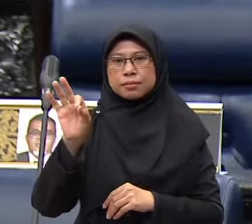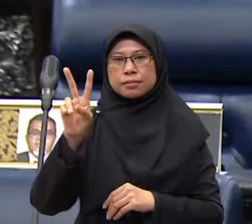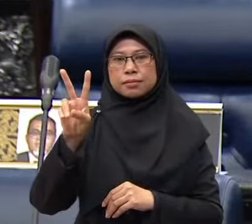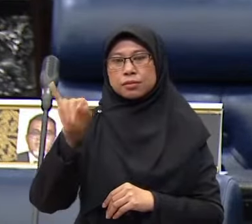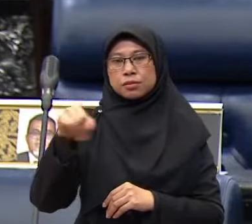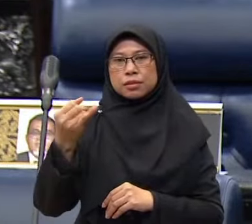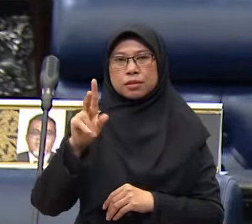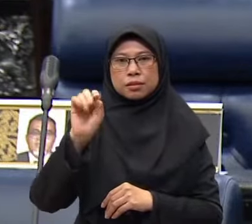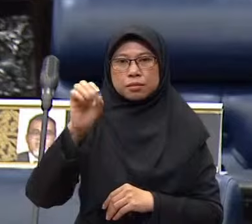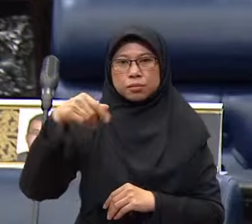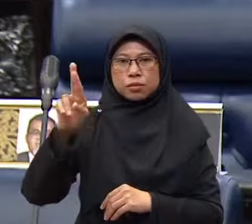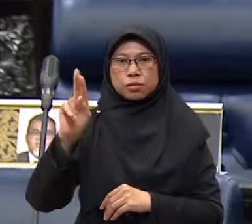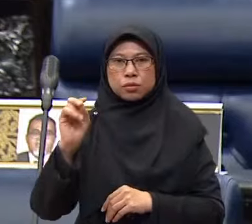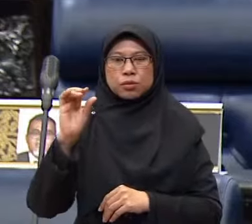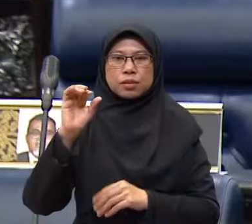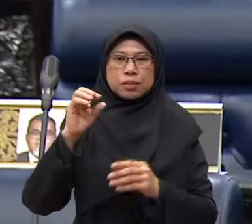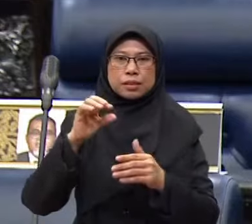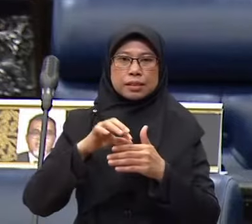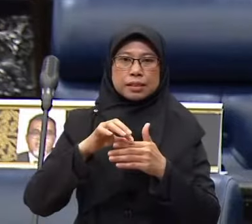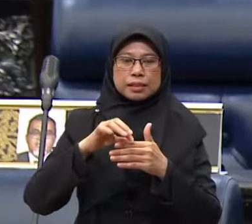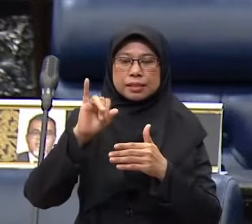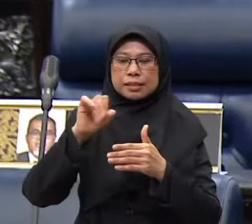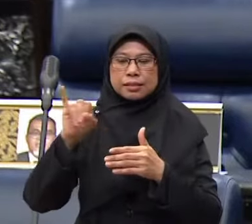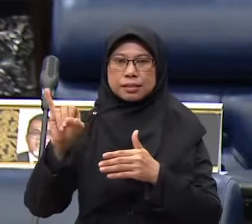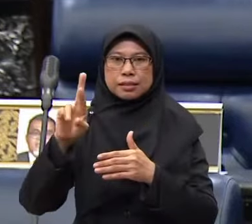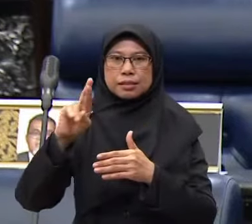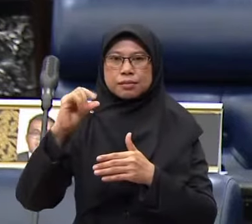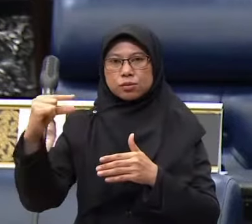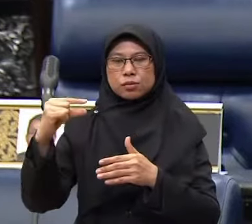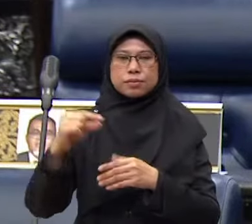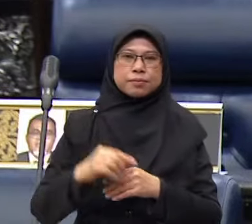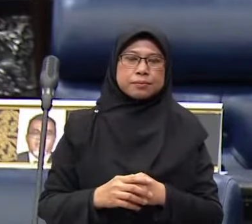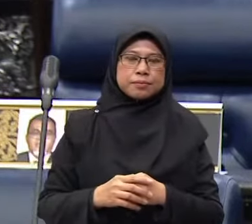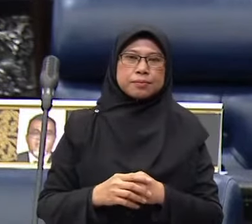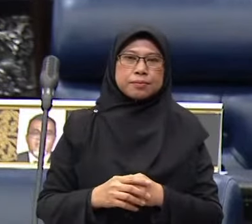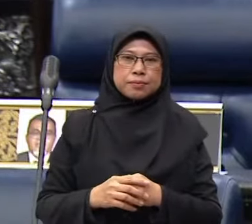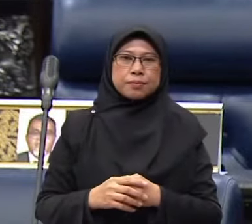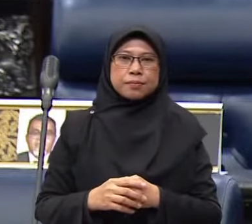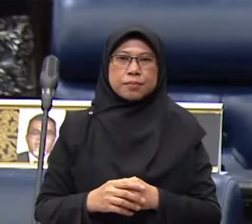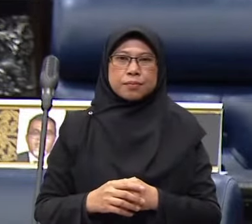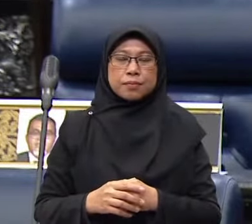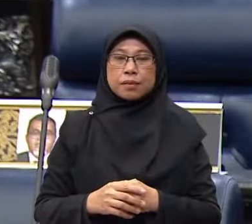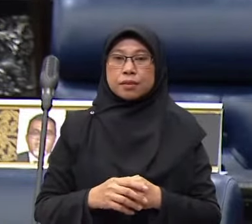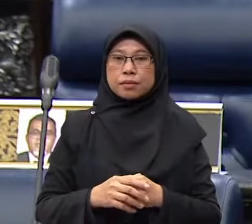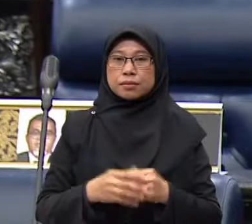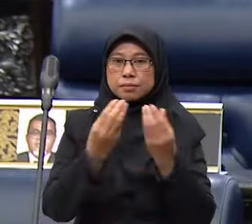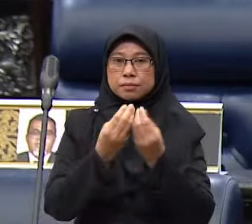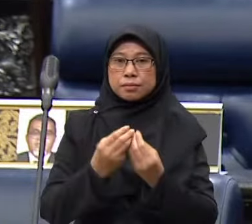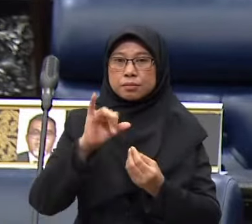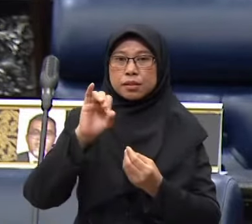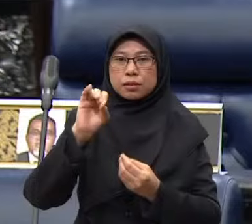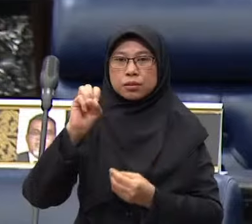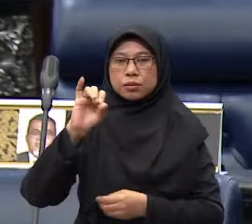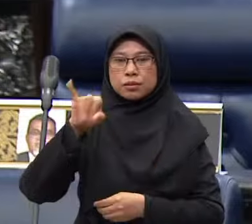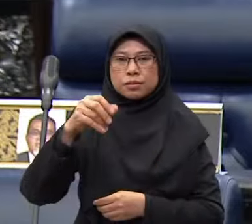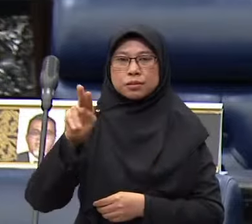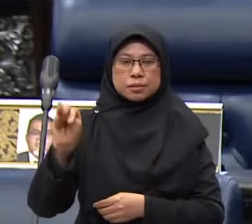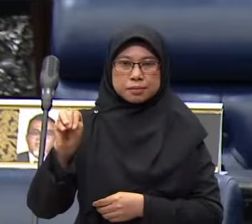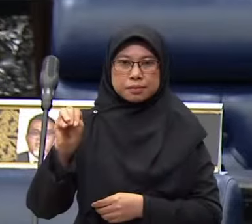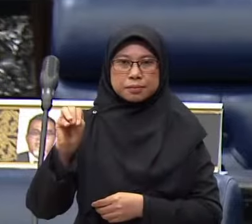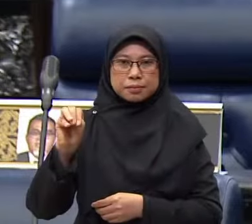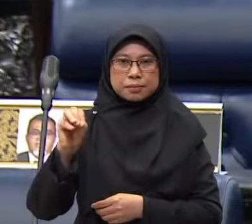Tan dan temburung isiong sawit 0.53 juta Tan berdasarkan keterdapatan biojisim sawit yang berpotensi